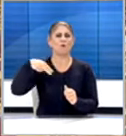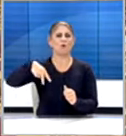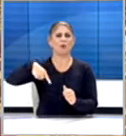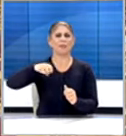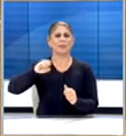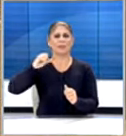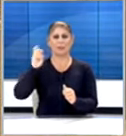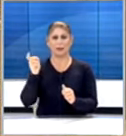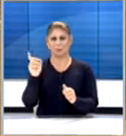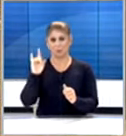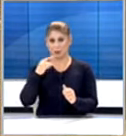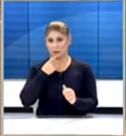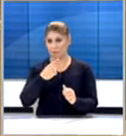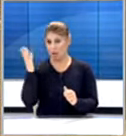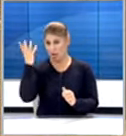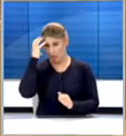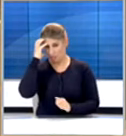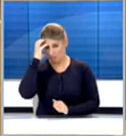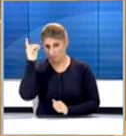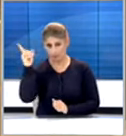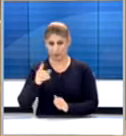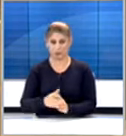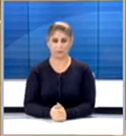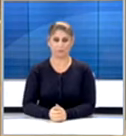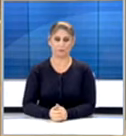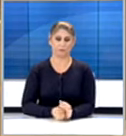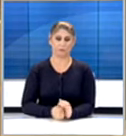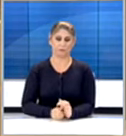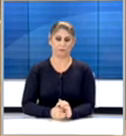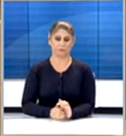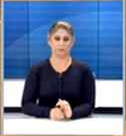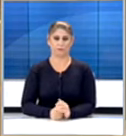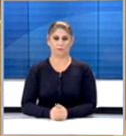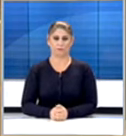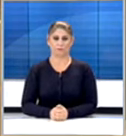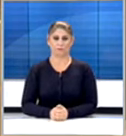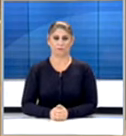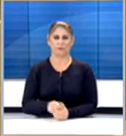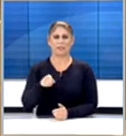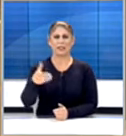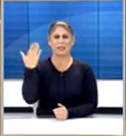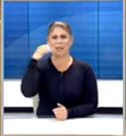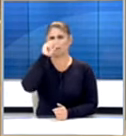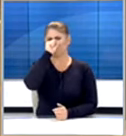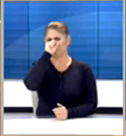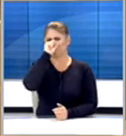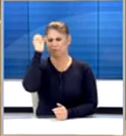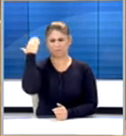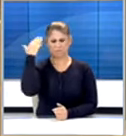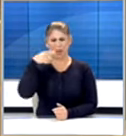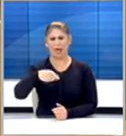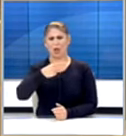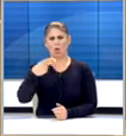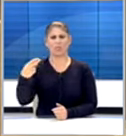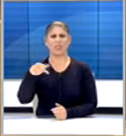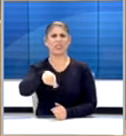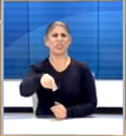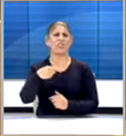πει, αν θυμάστε, ότι είναι ένα μπαγιάτικο θέμα η τραγωδία των